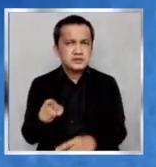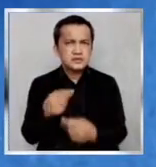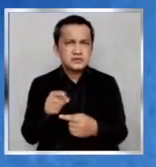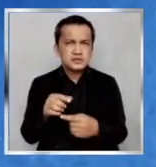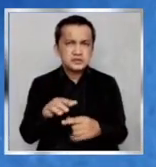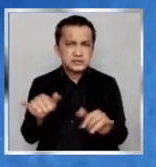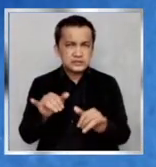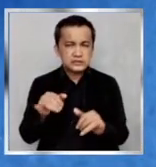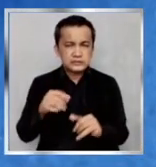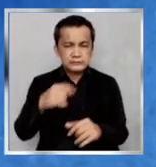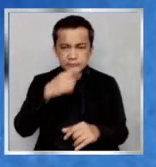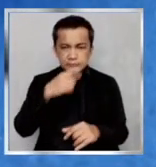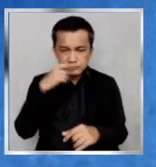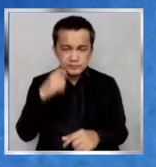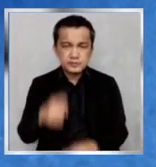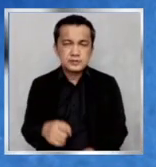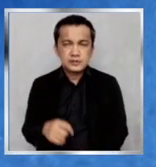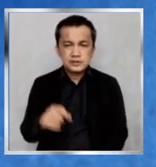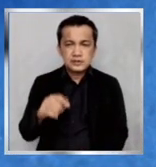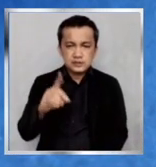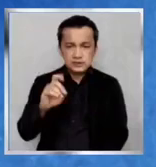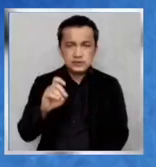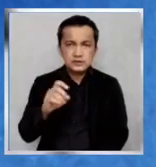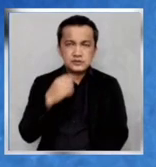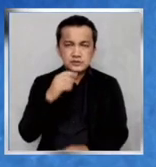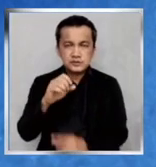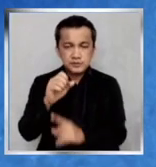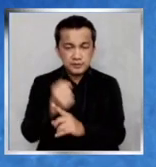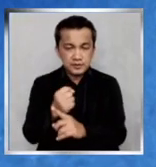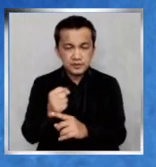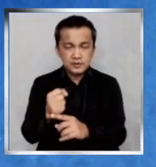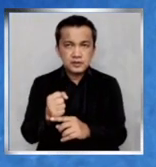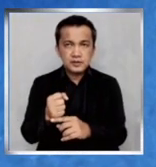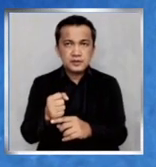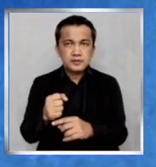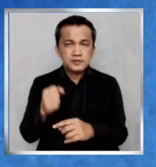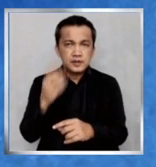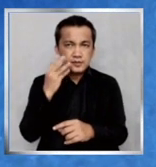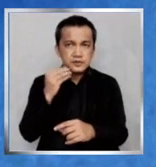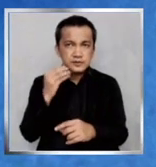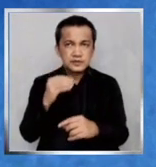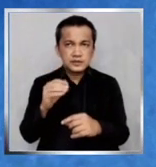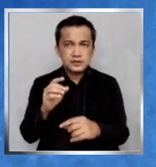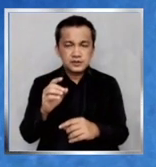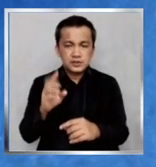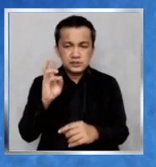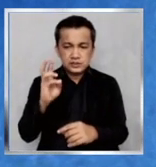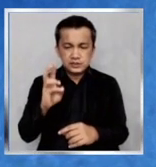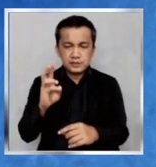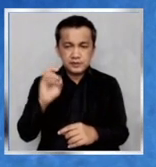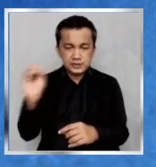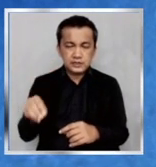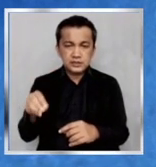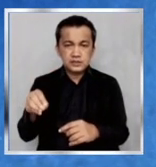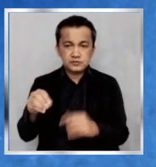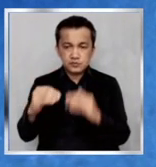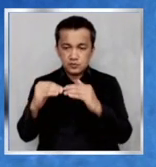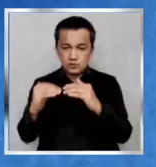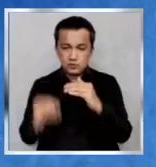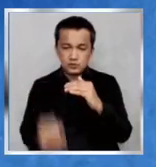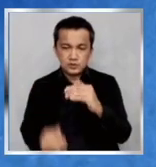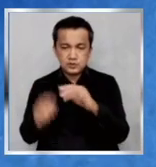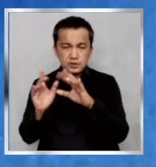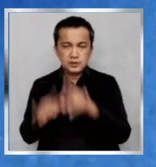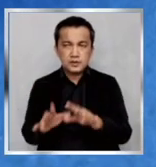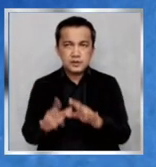makararanas na ng meteorological drought o ang pagbaba sa higit 60% ng pag-uulan ang mga lalawigan ng Camarines Norte